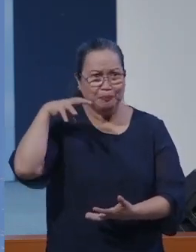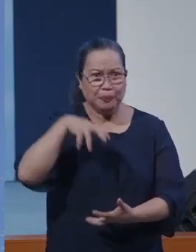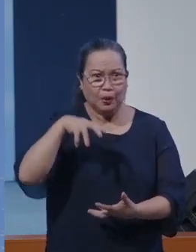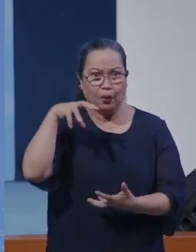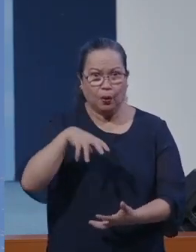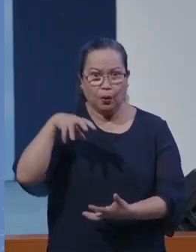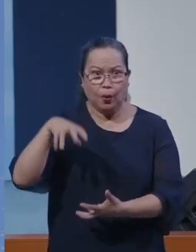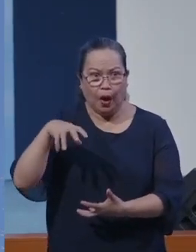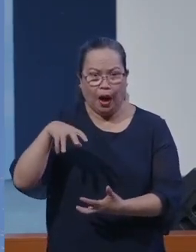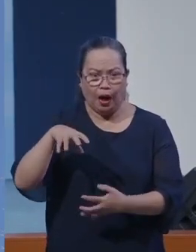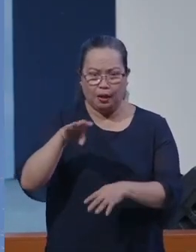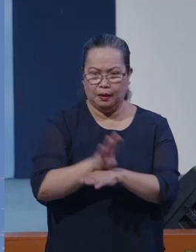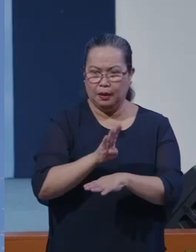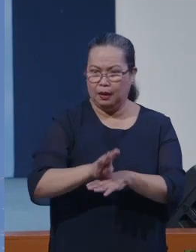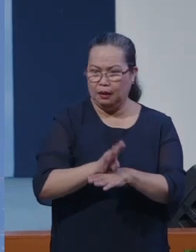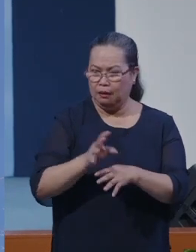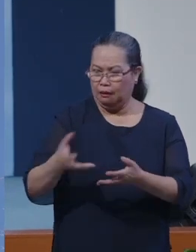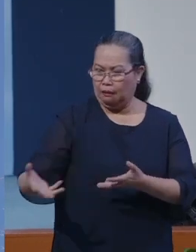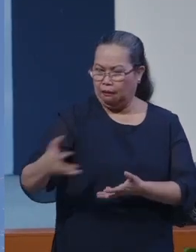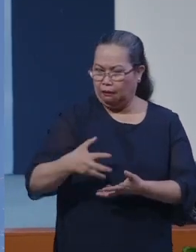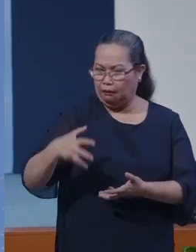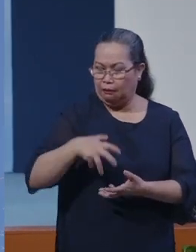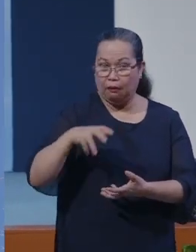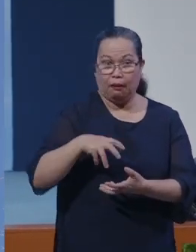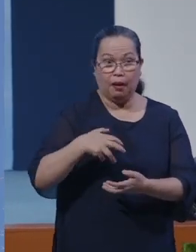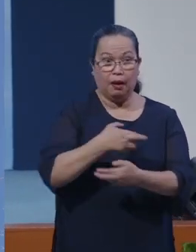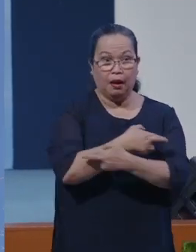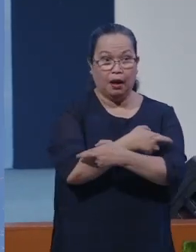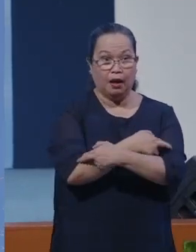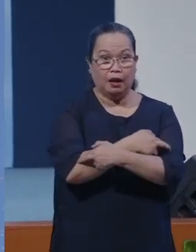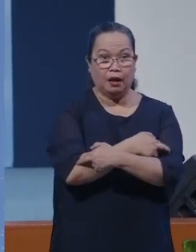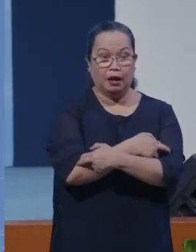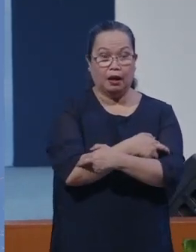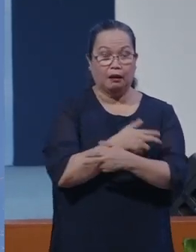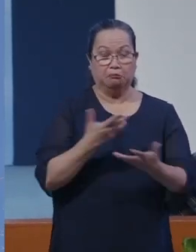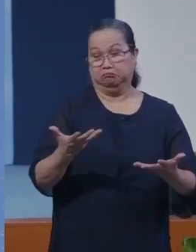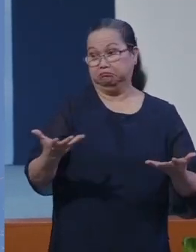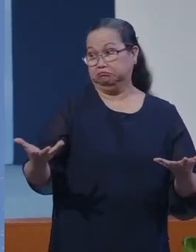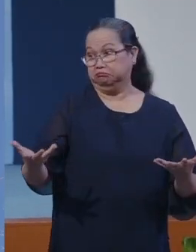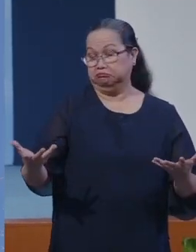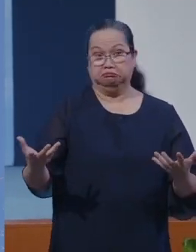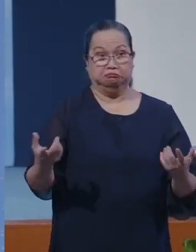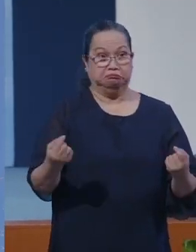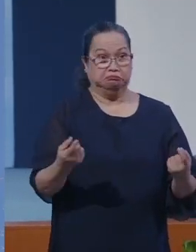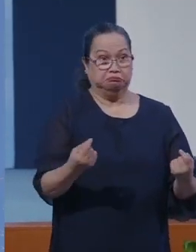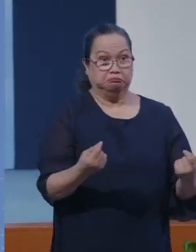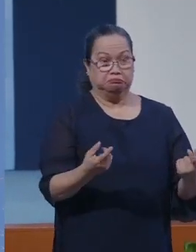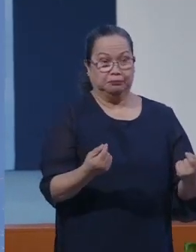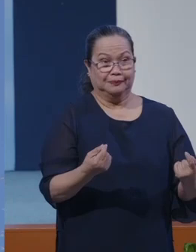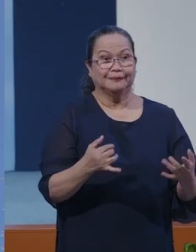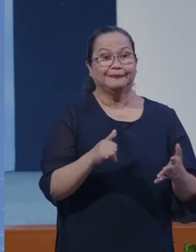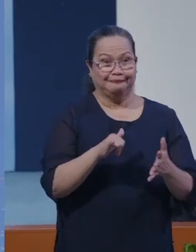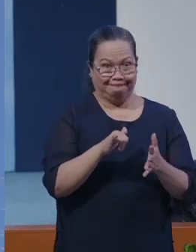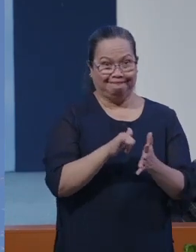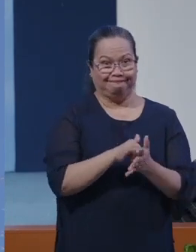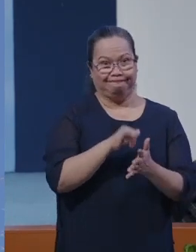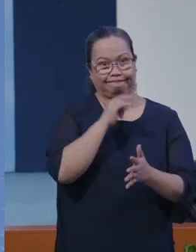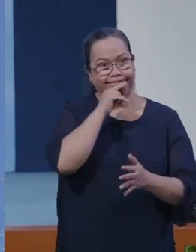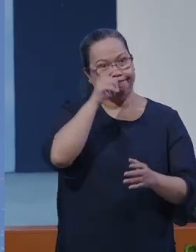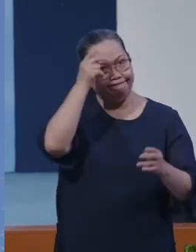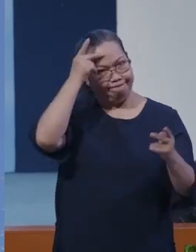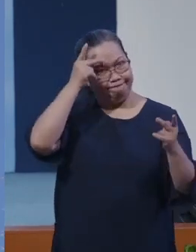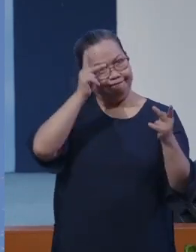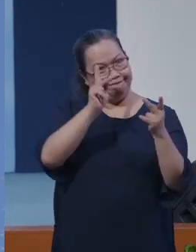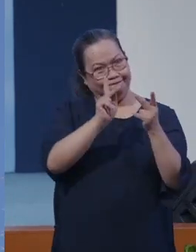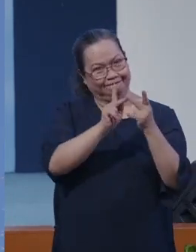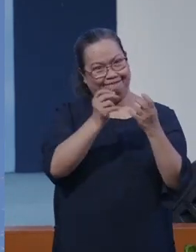Magtrabaho, magnegosyo, yumaman ng bilis, tas magretiro at gumawa ng walang kahit na ano. Yan po ang ambisyon